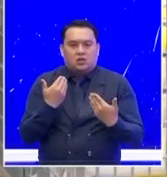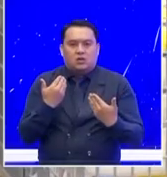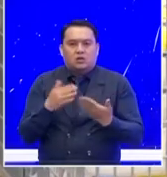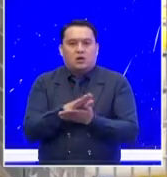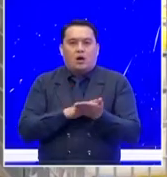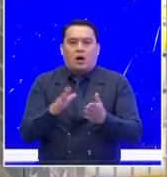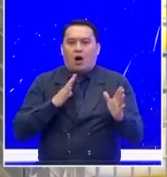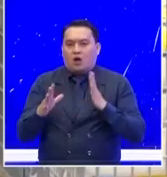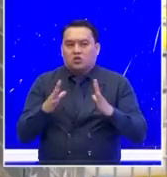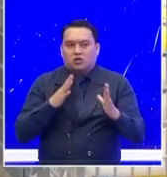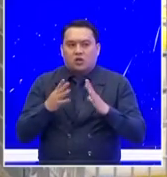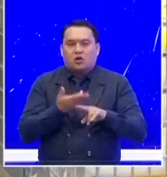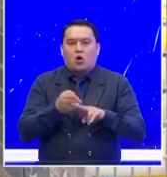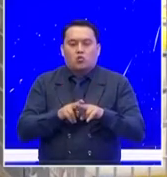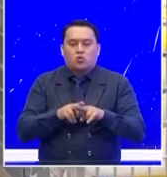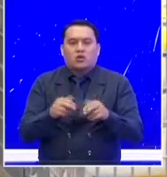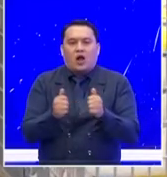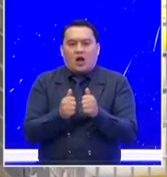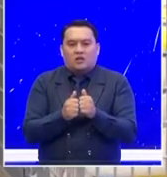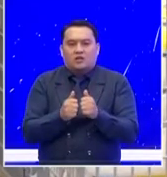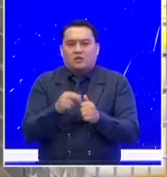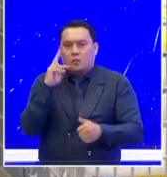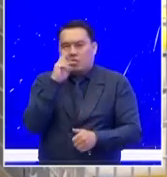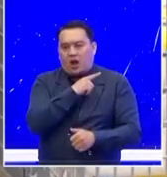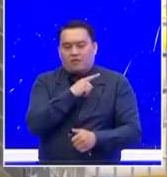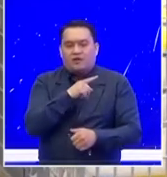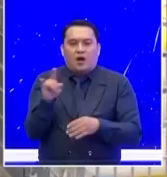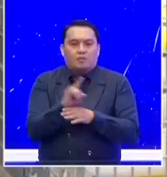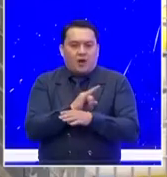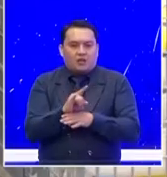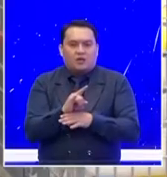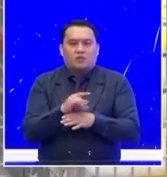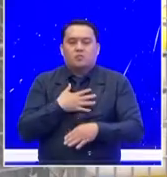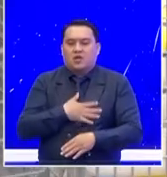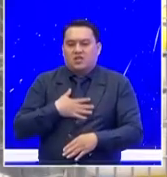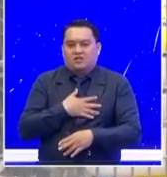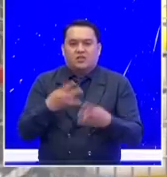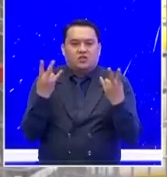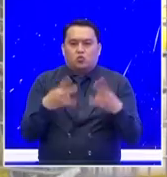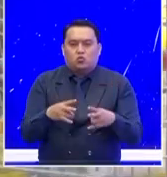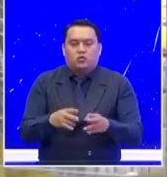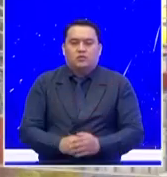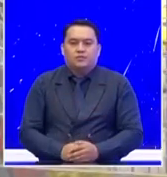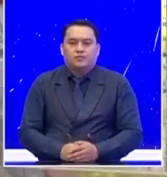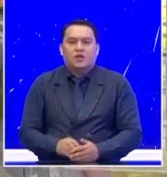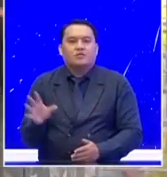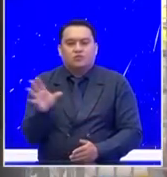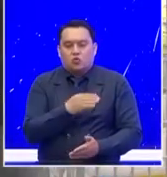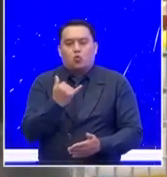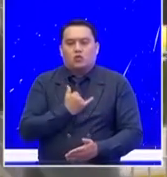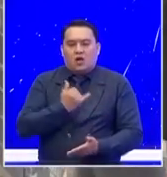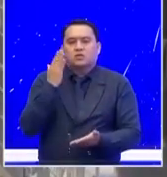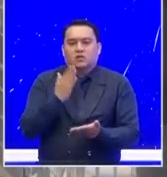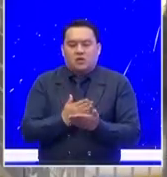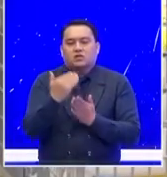Поэтому ажиотаж, который создается вокруг, это все неправильно. И можете не переживать за то, что вы останетесь без товара. Все у нас